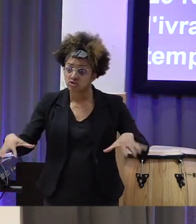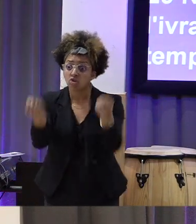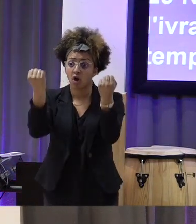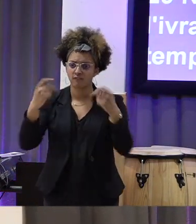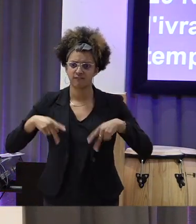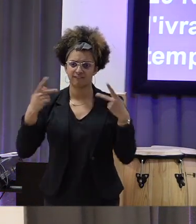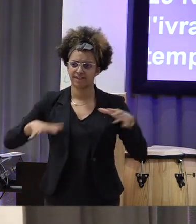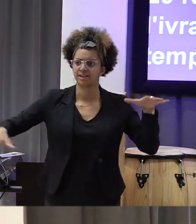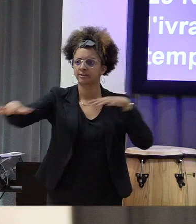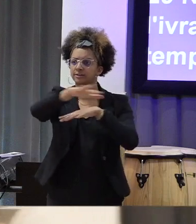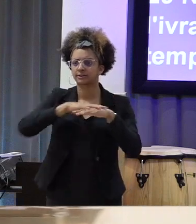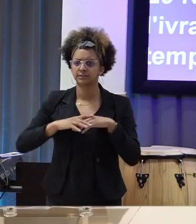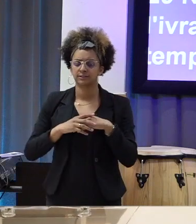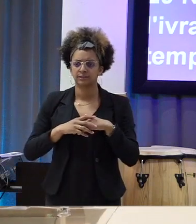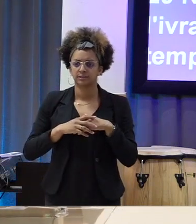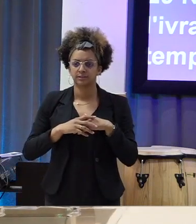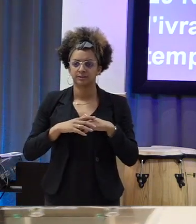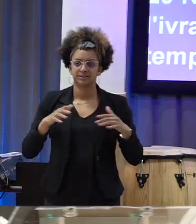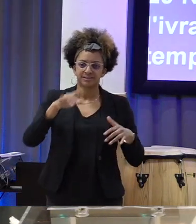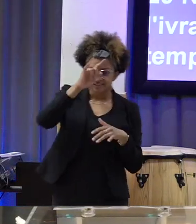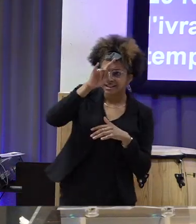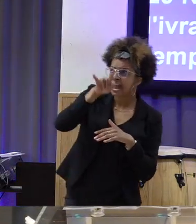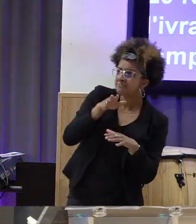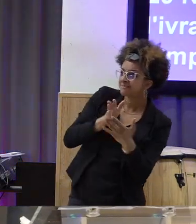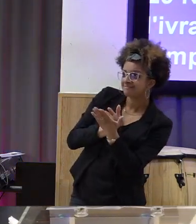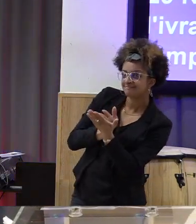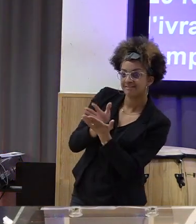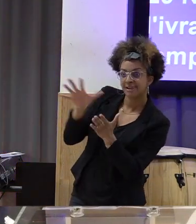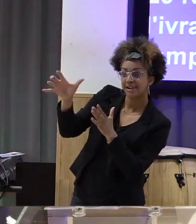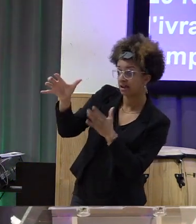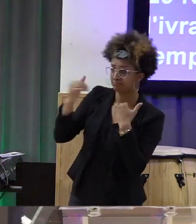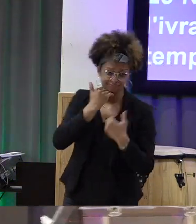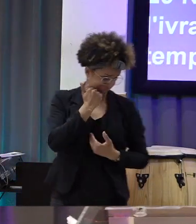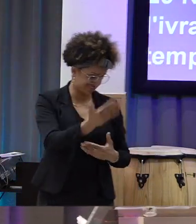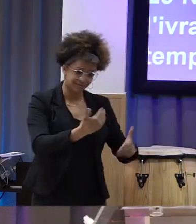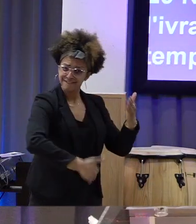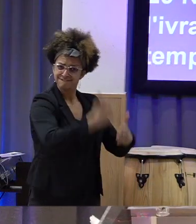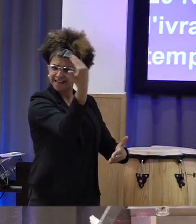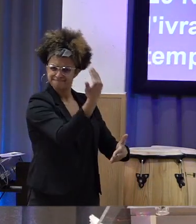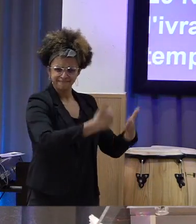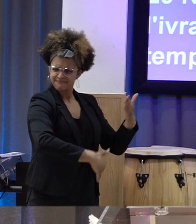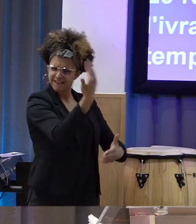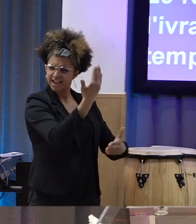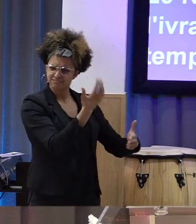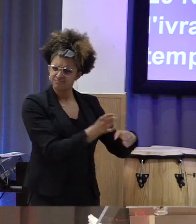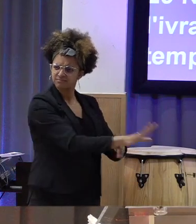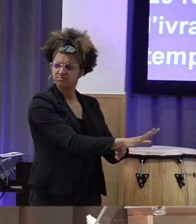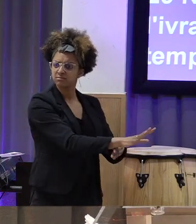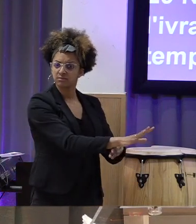de barrer la route à ceux qui vont directement en enfer.